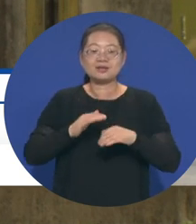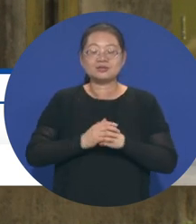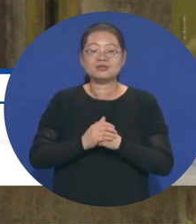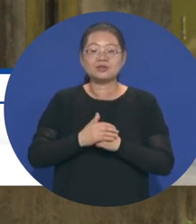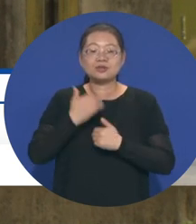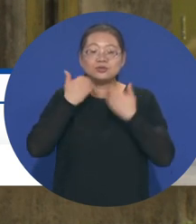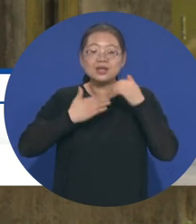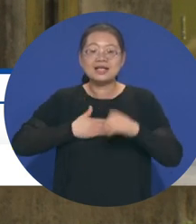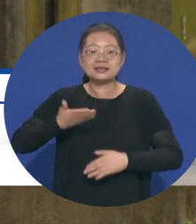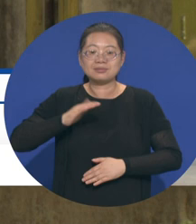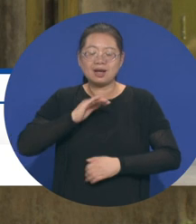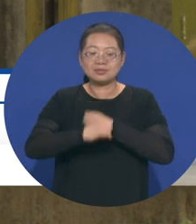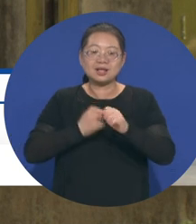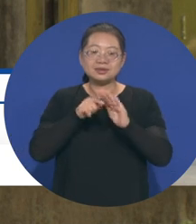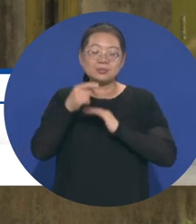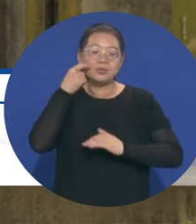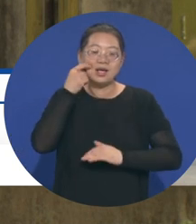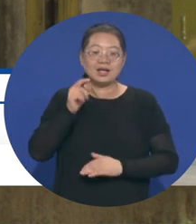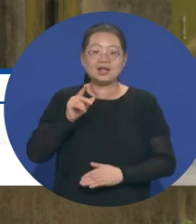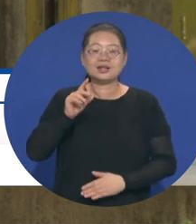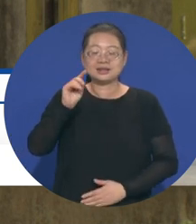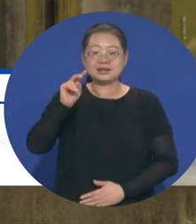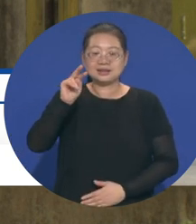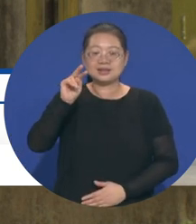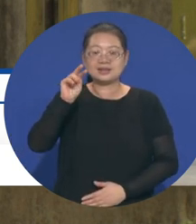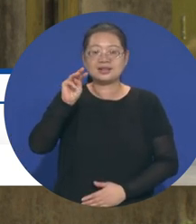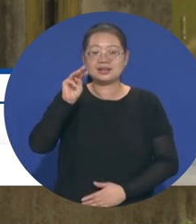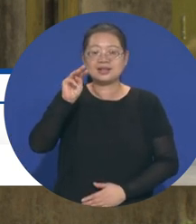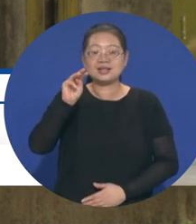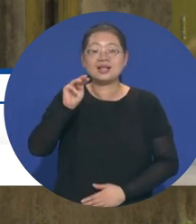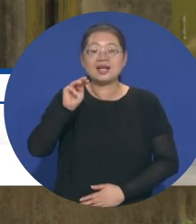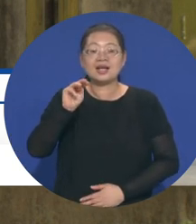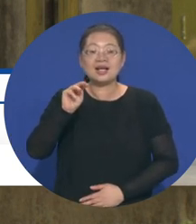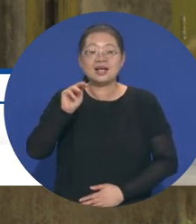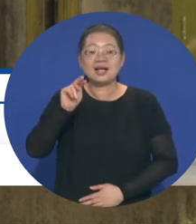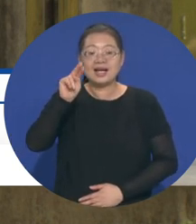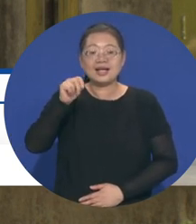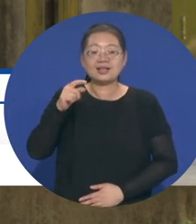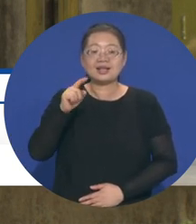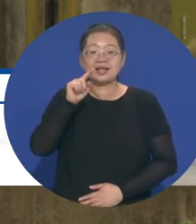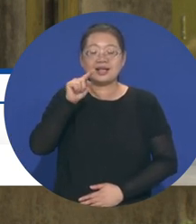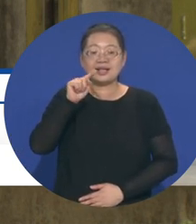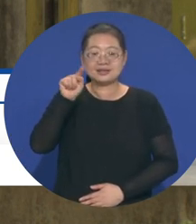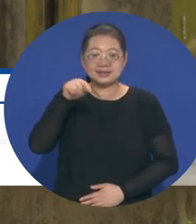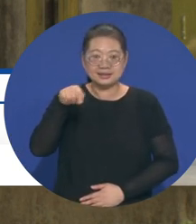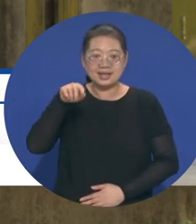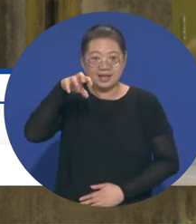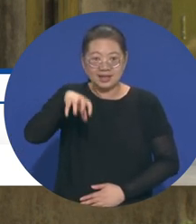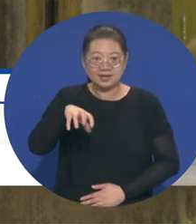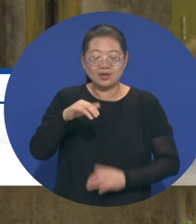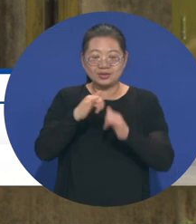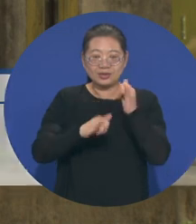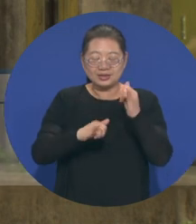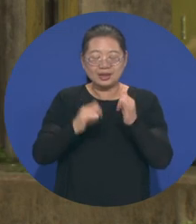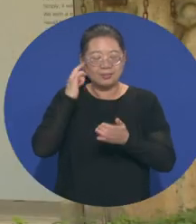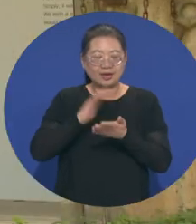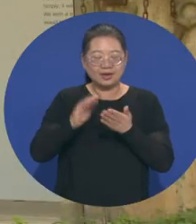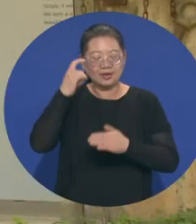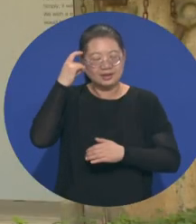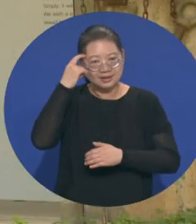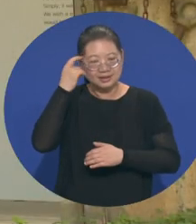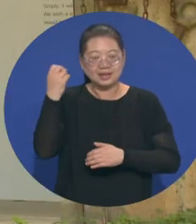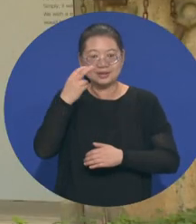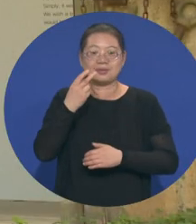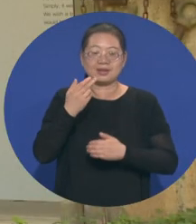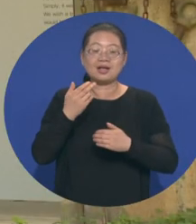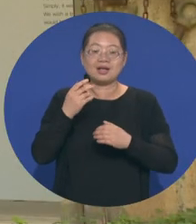대합니다 없는 곳 DMG 역사와 평화의 의미를 되새길 수 있을 것이라 생각됩니다